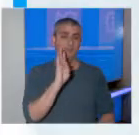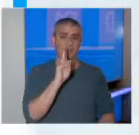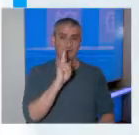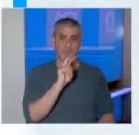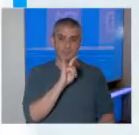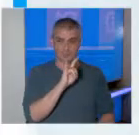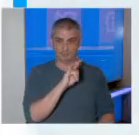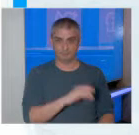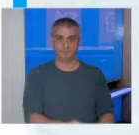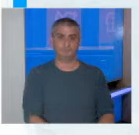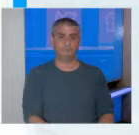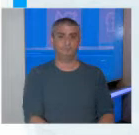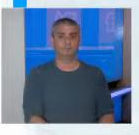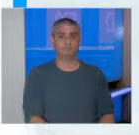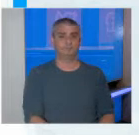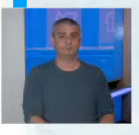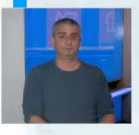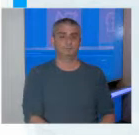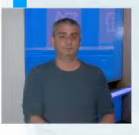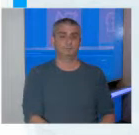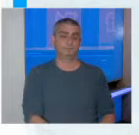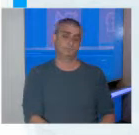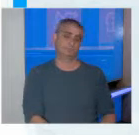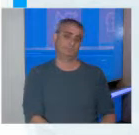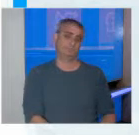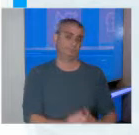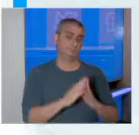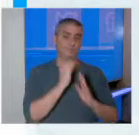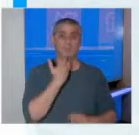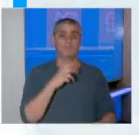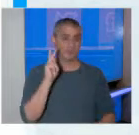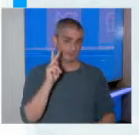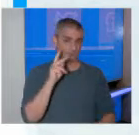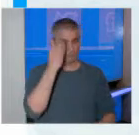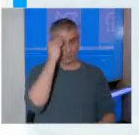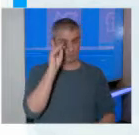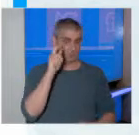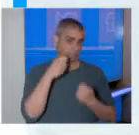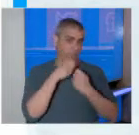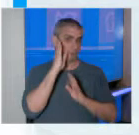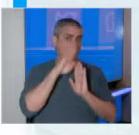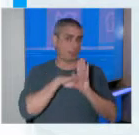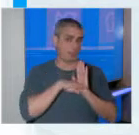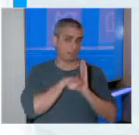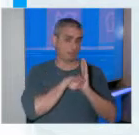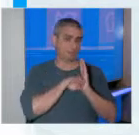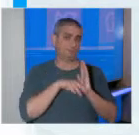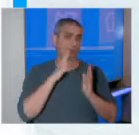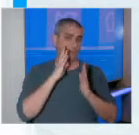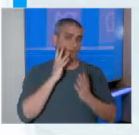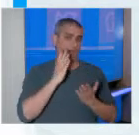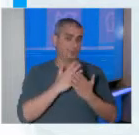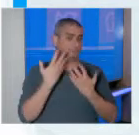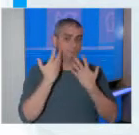כתב הדתות בחדשות 13. מביתו של הרב קניאבסקי יצאה הודעה על הנחיות, על הנחייתו של